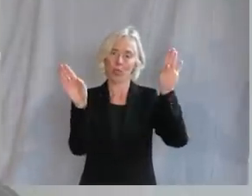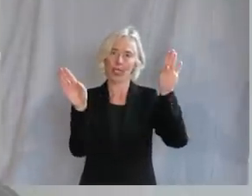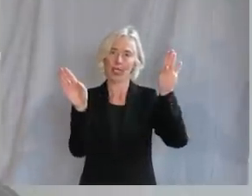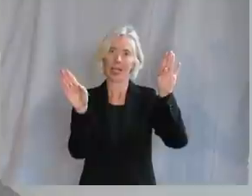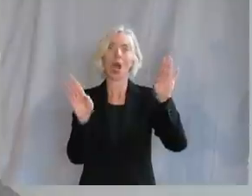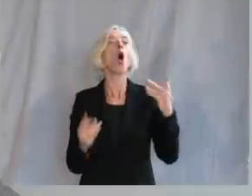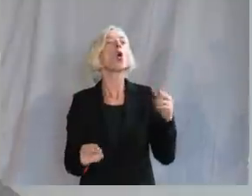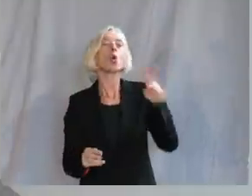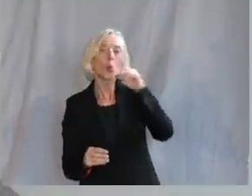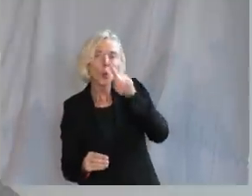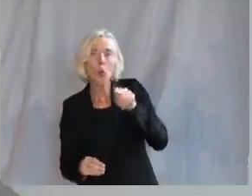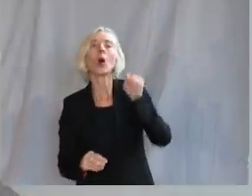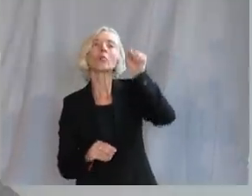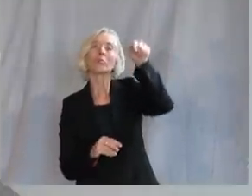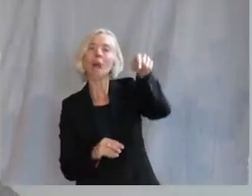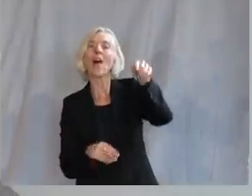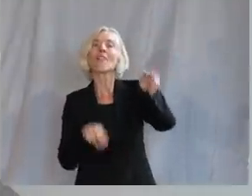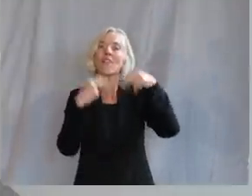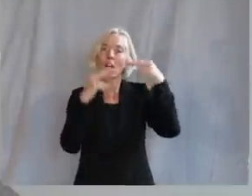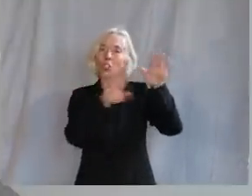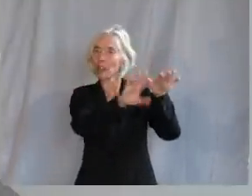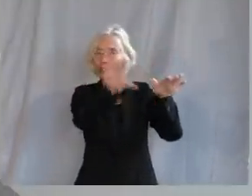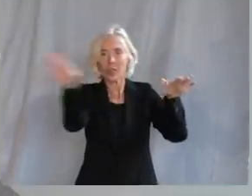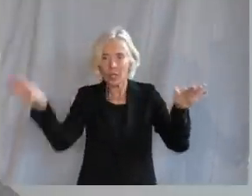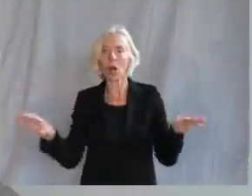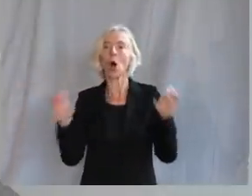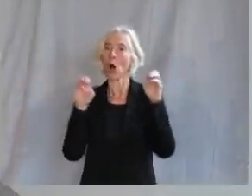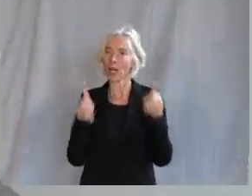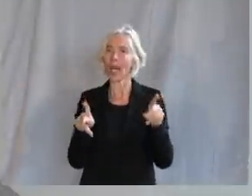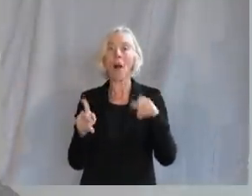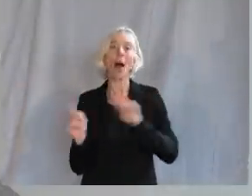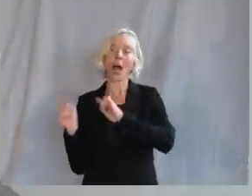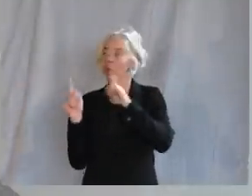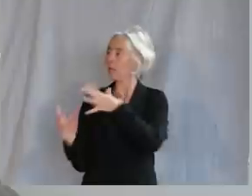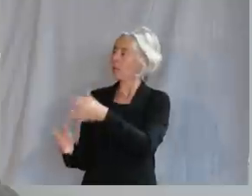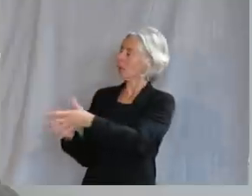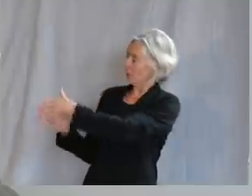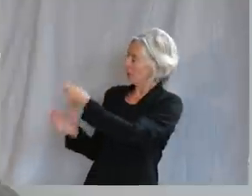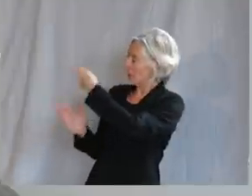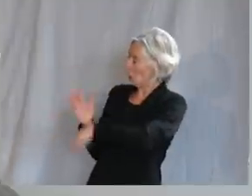von Gaststätten während der Öffnungszeiten sowie im Rahmen von Veranstaltungen auf